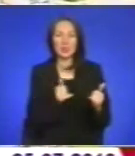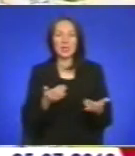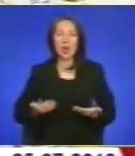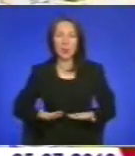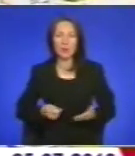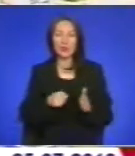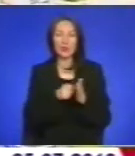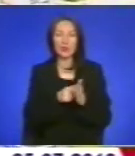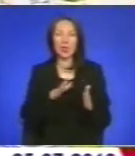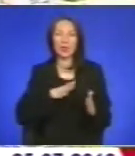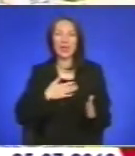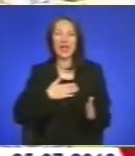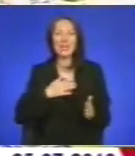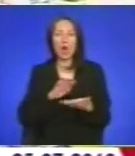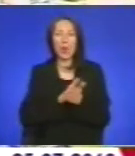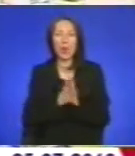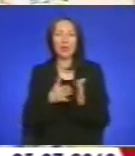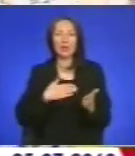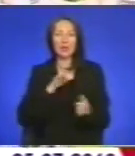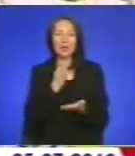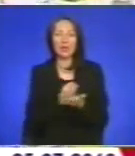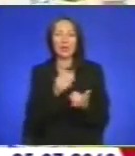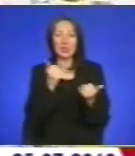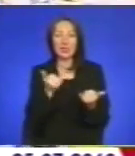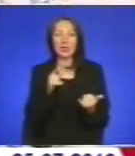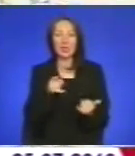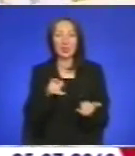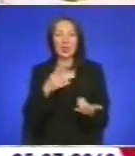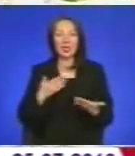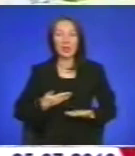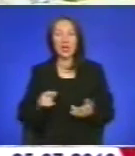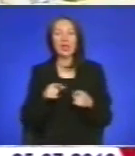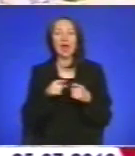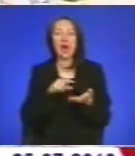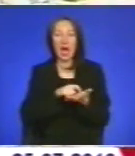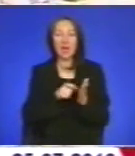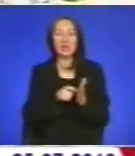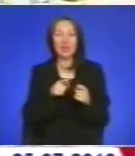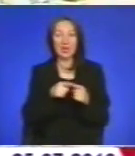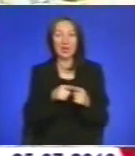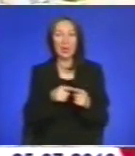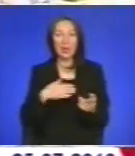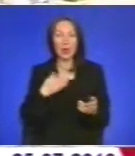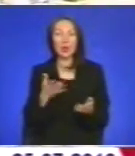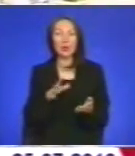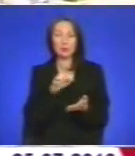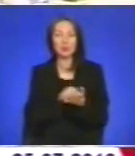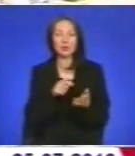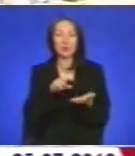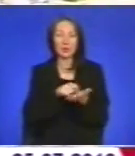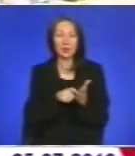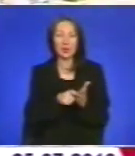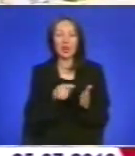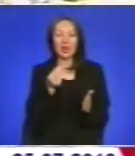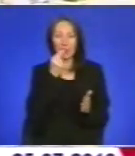наша відповідальність. І зараз він проживає на квартирі, ми йому зняли квартиру і харчується у файному